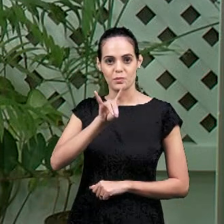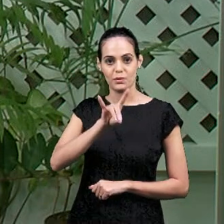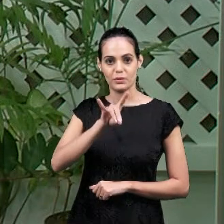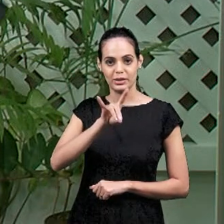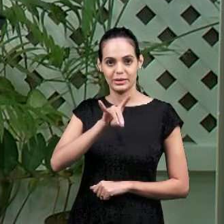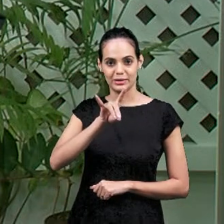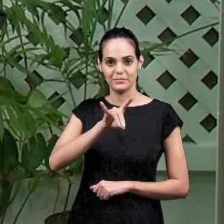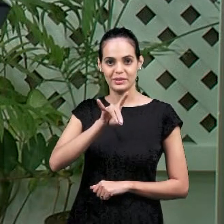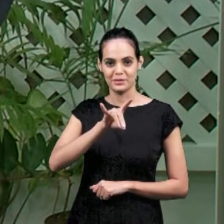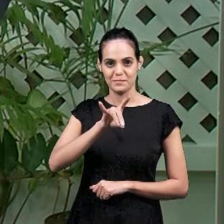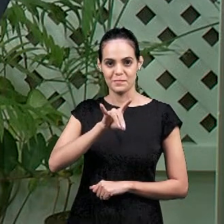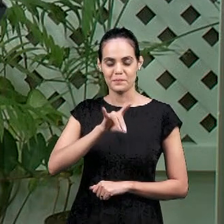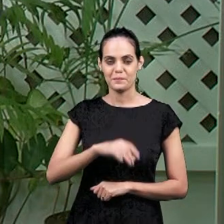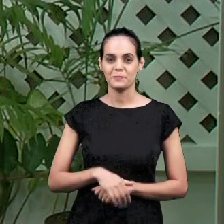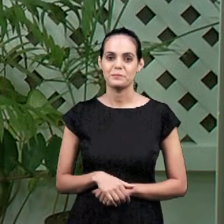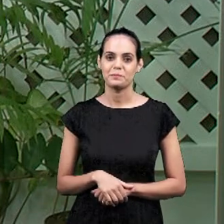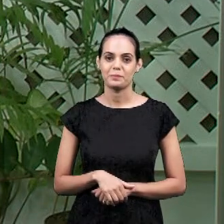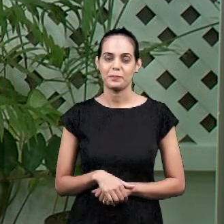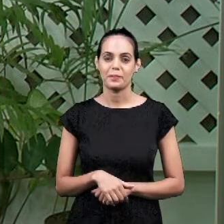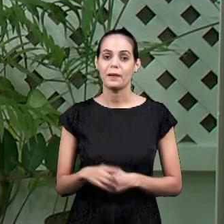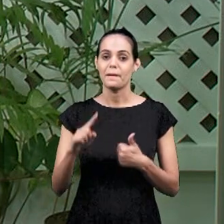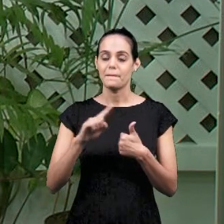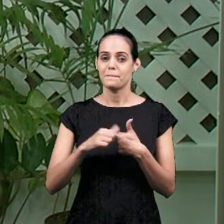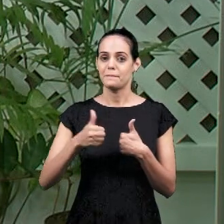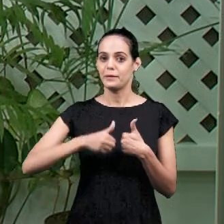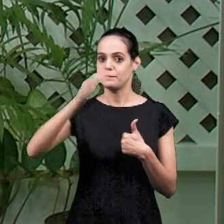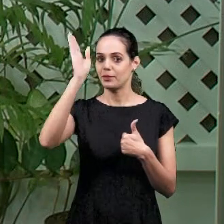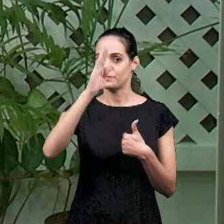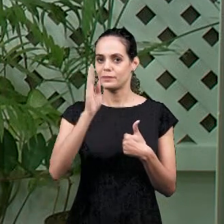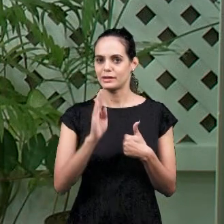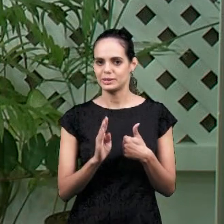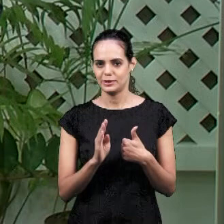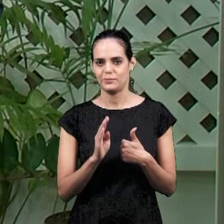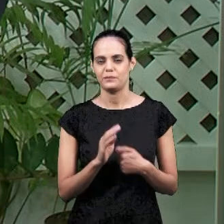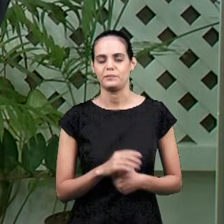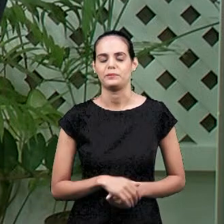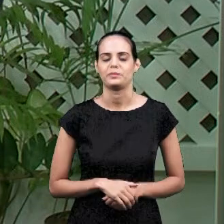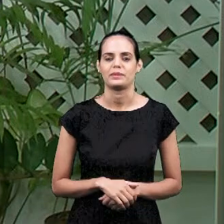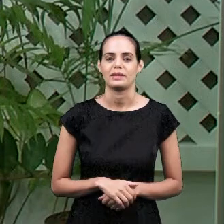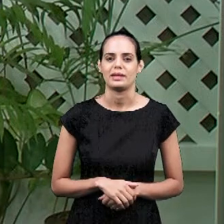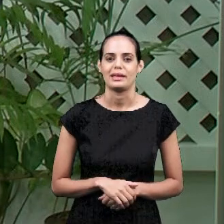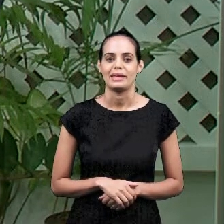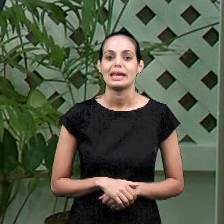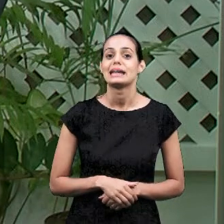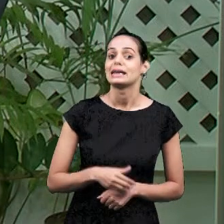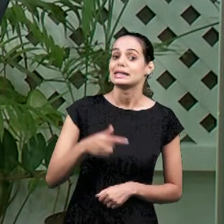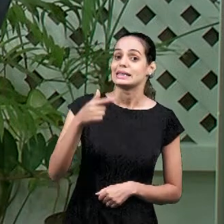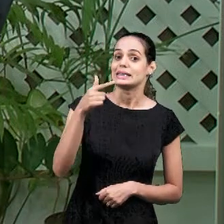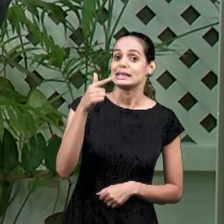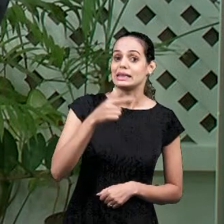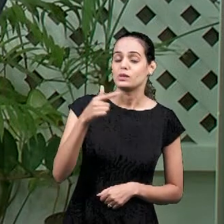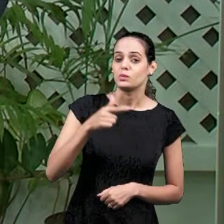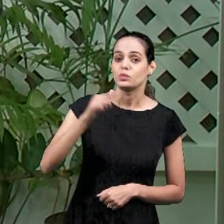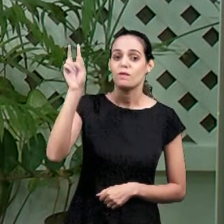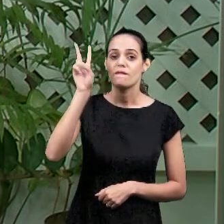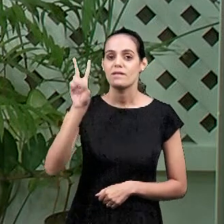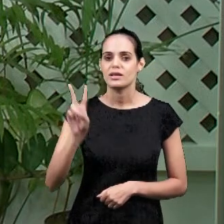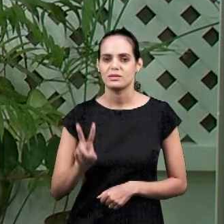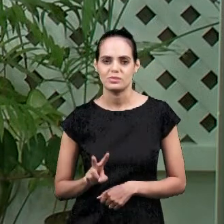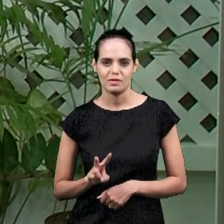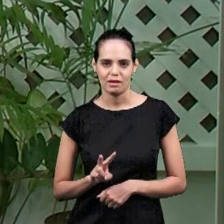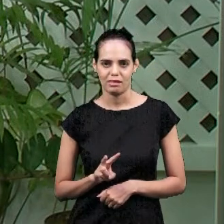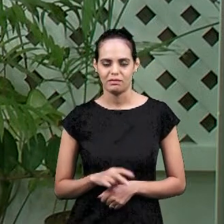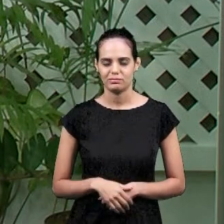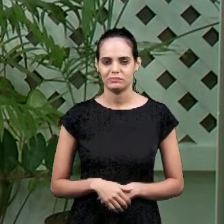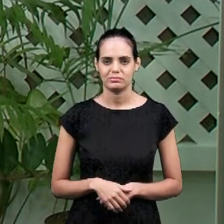Sud, Bolivie, tout d'abord, après Brésil, bien évidemment. Deuxièmement,